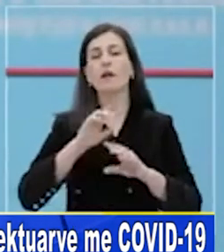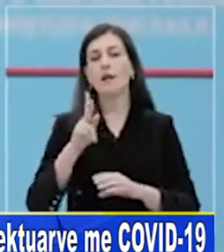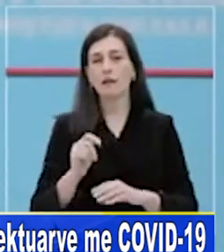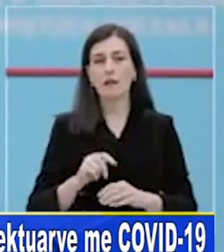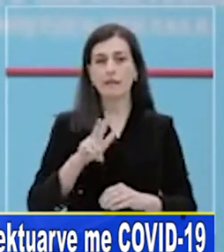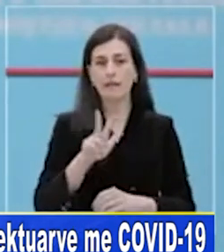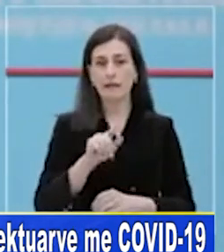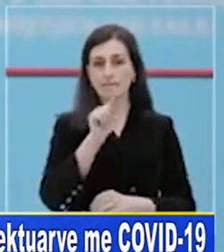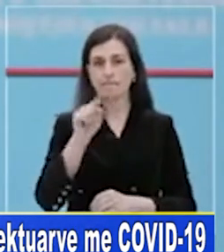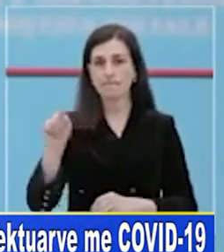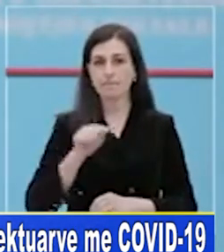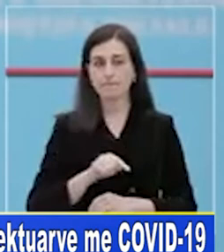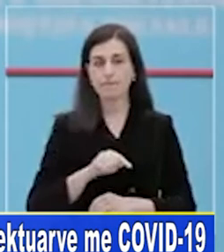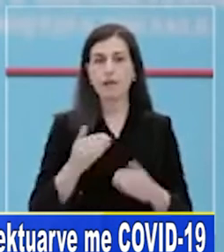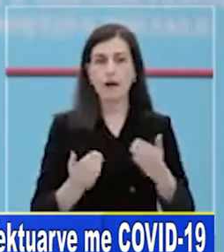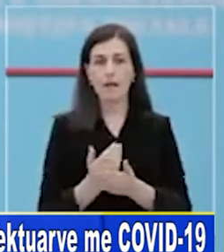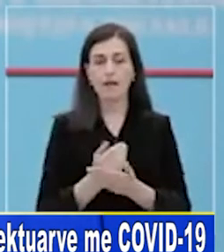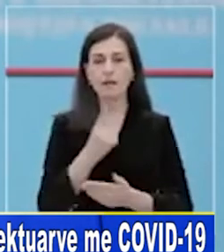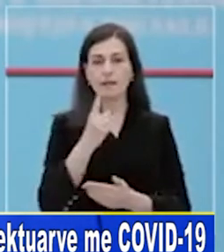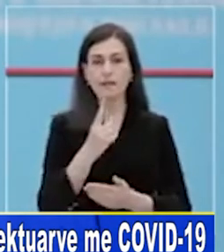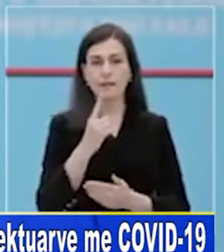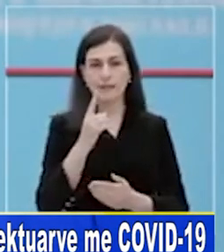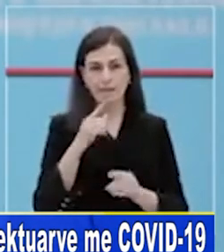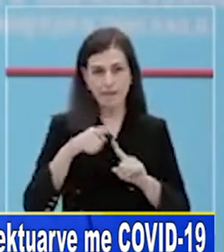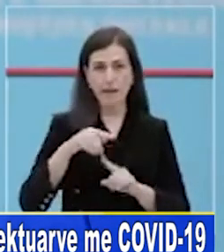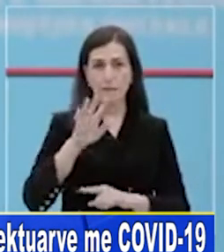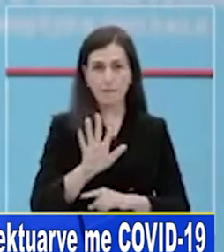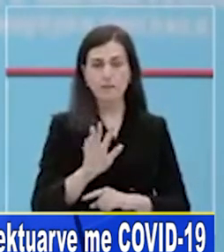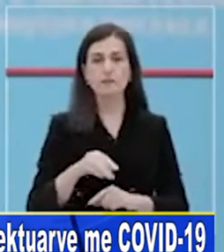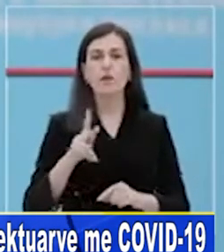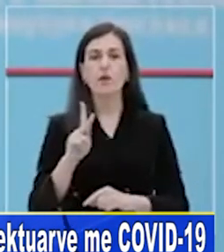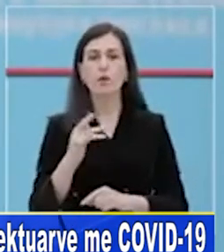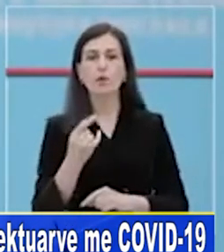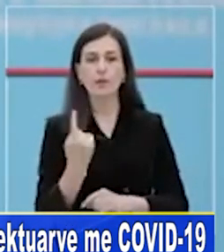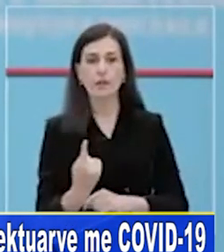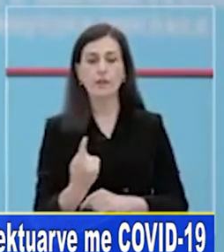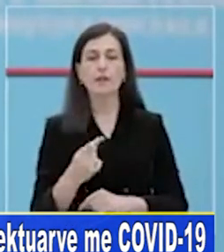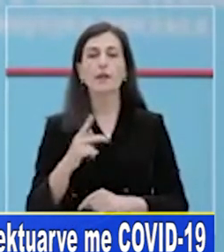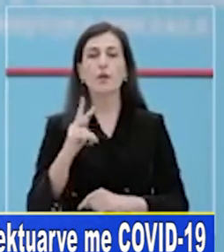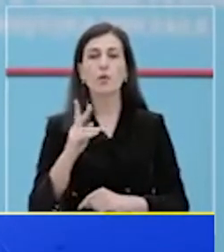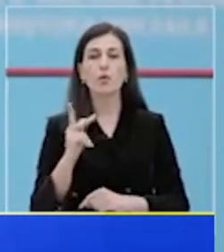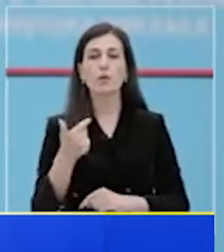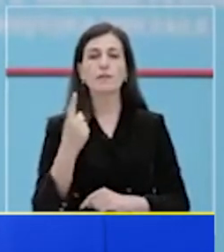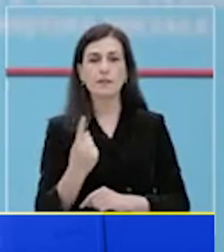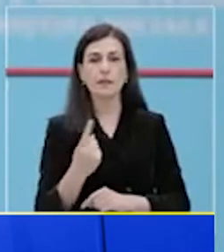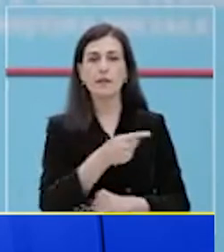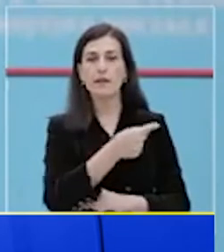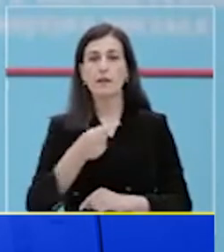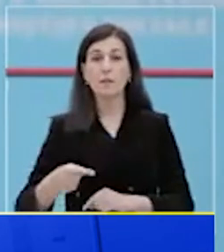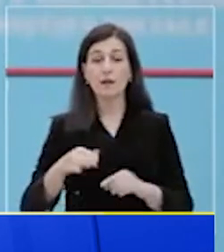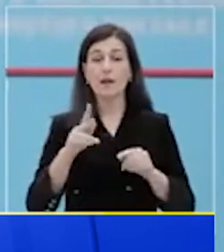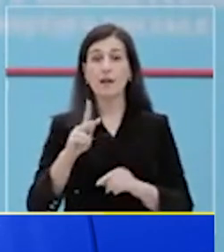bashki kemi raste të reja. Në Tiranë 5 raste, në Kruaj 1 rast dhe në Kukës 1 rast i importuar i evidentuar